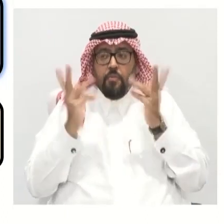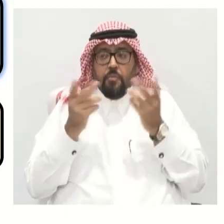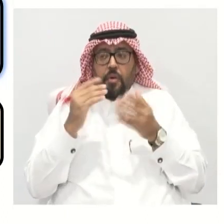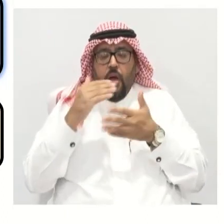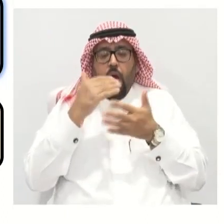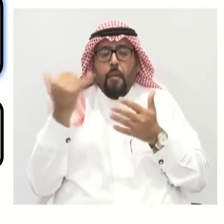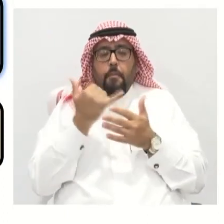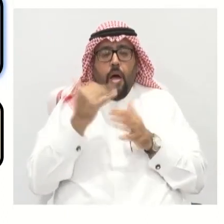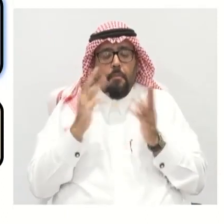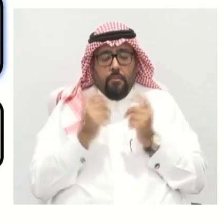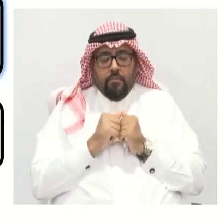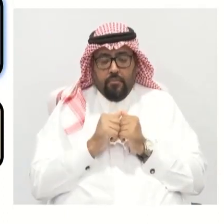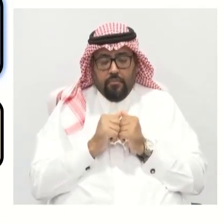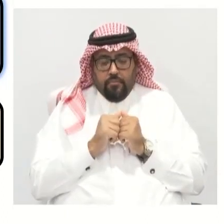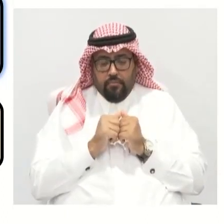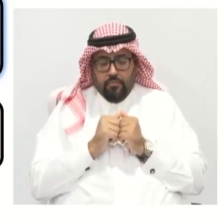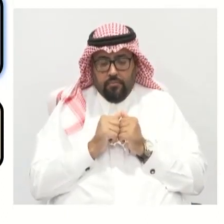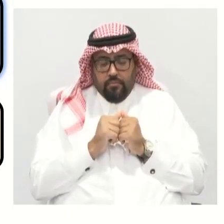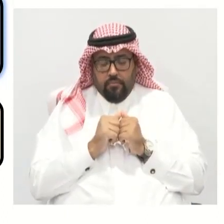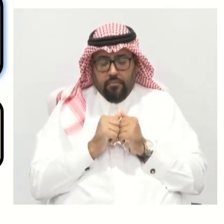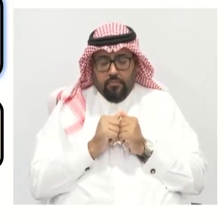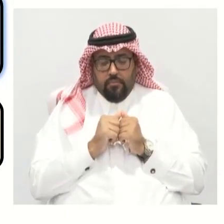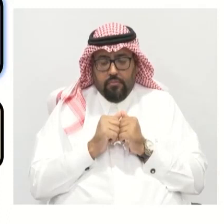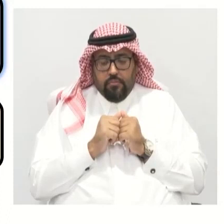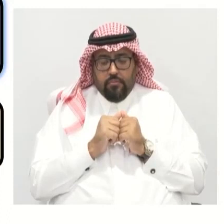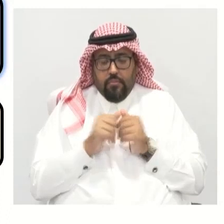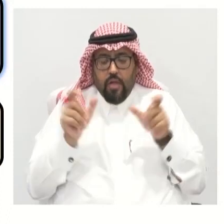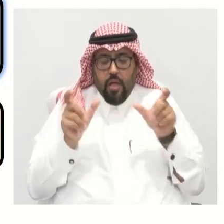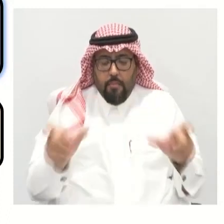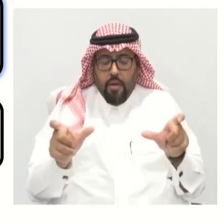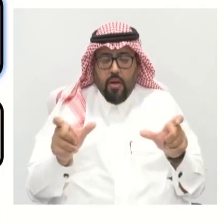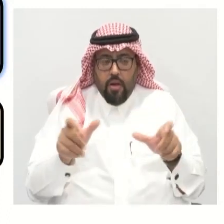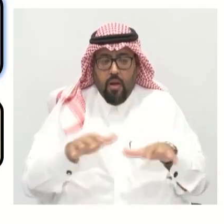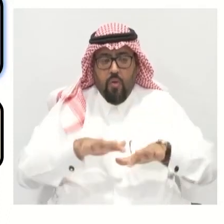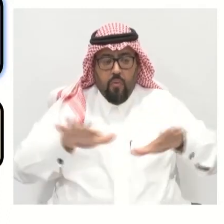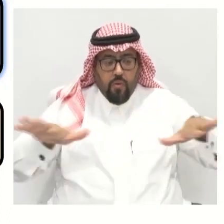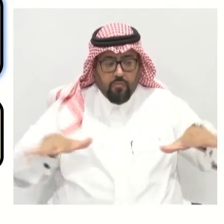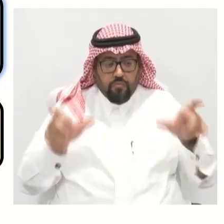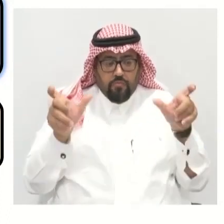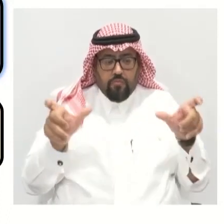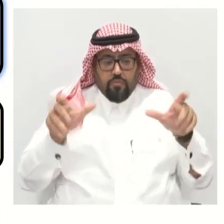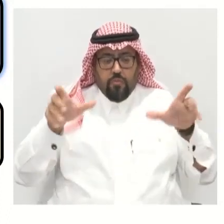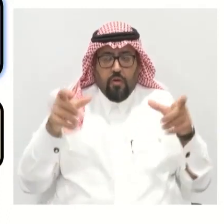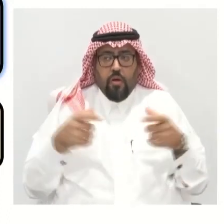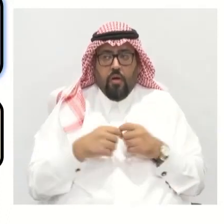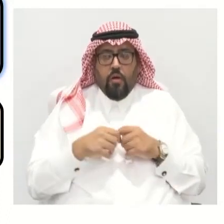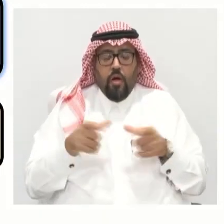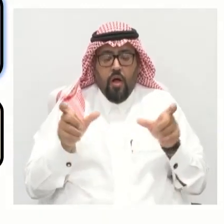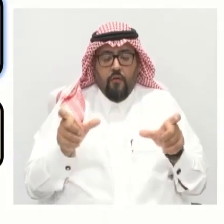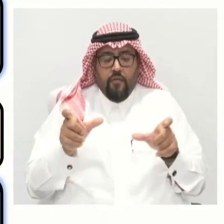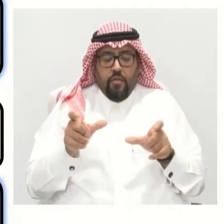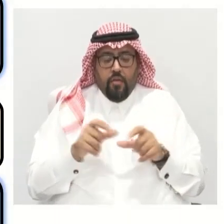المهام مثل ماذا نعم الامن والاستقرار ايضا اذا